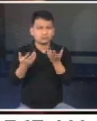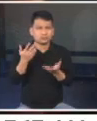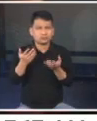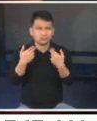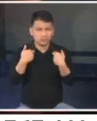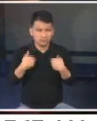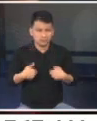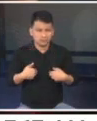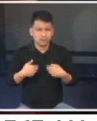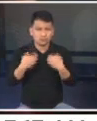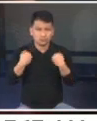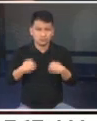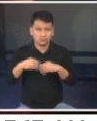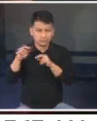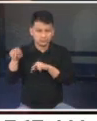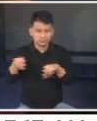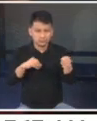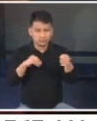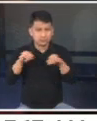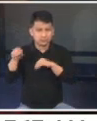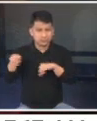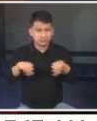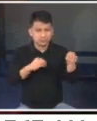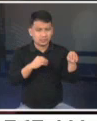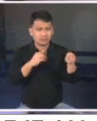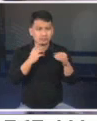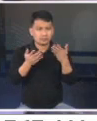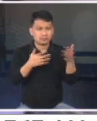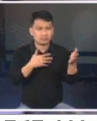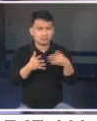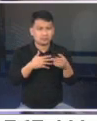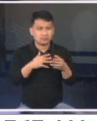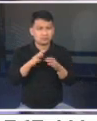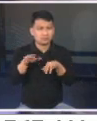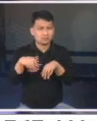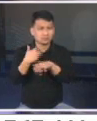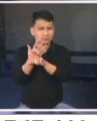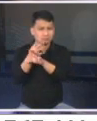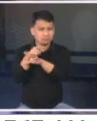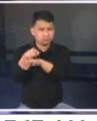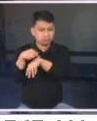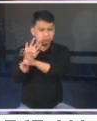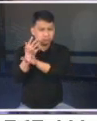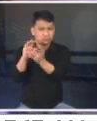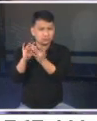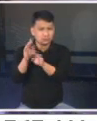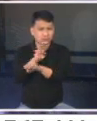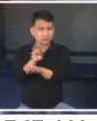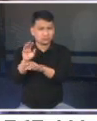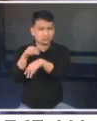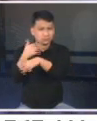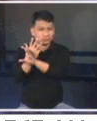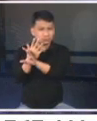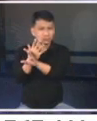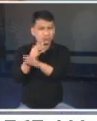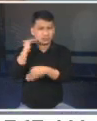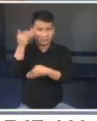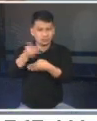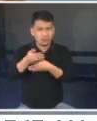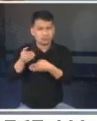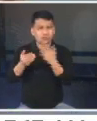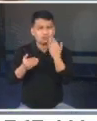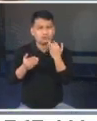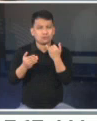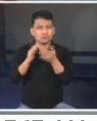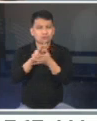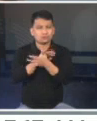human trafficking. Sinabi ni Guevara na sinamantala ng mga nasa likod ng cybercrime at online human trafficking ang lockdown dahil